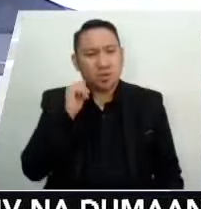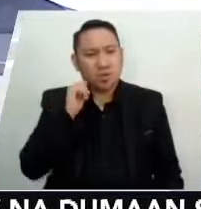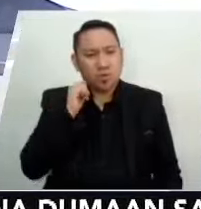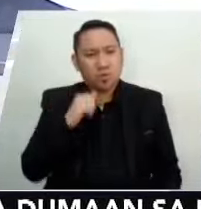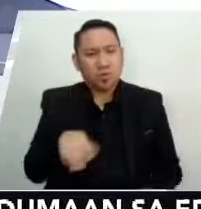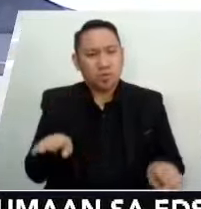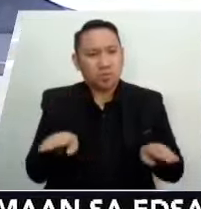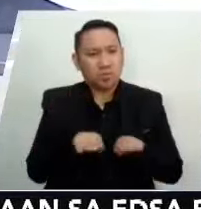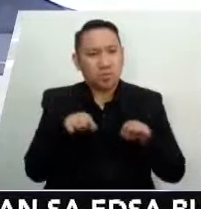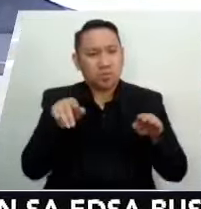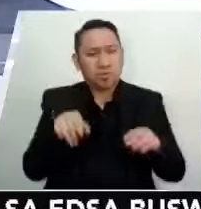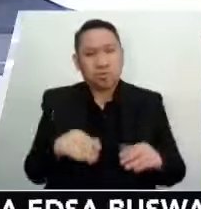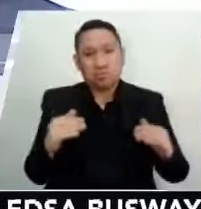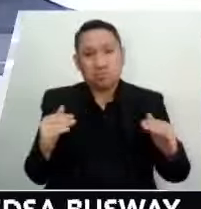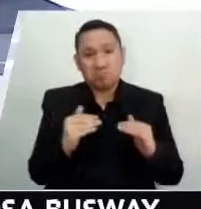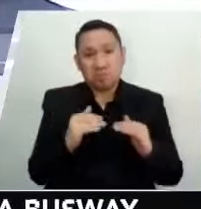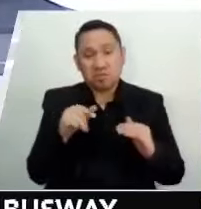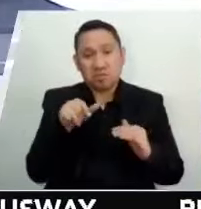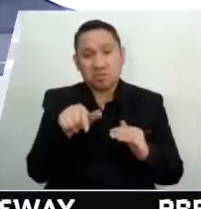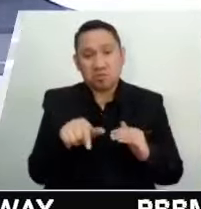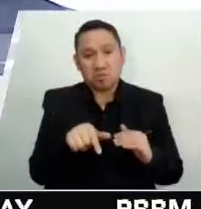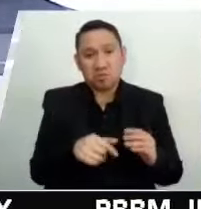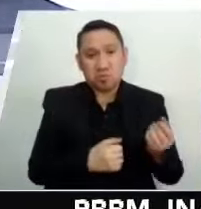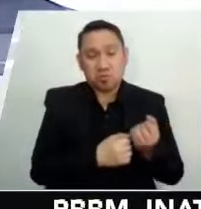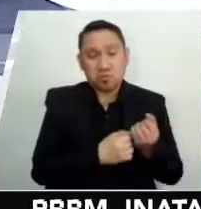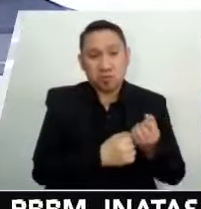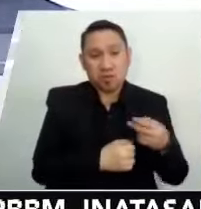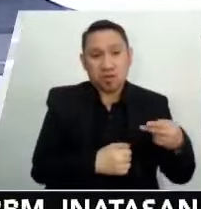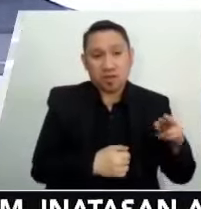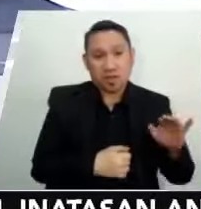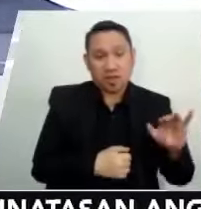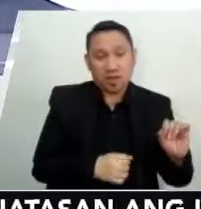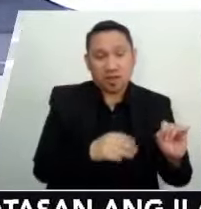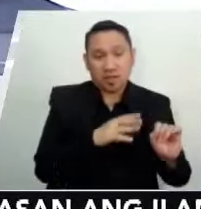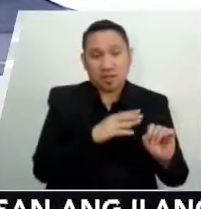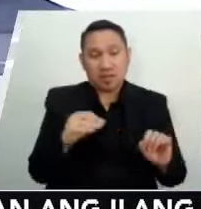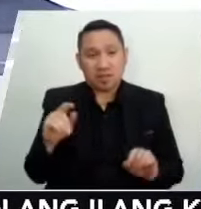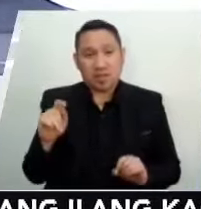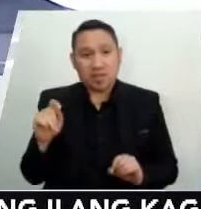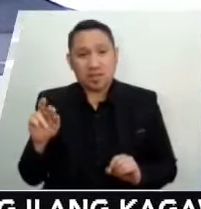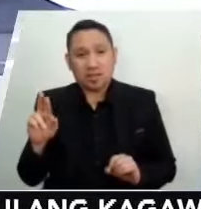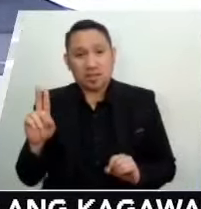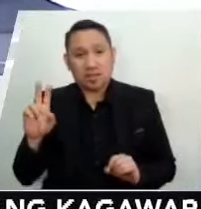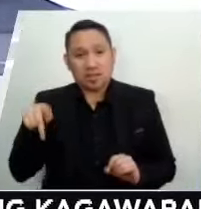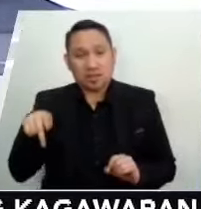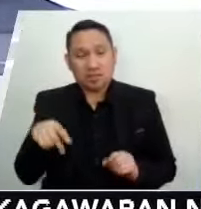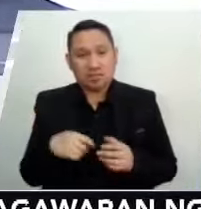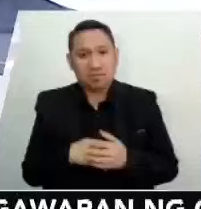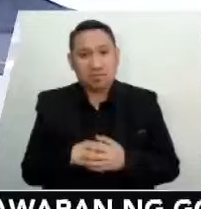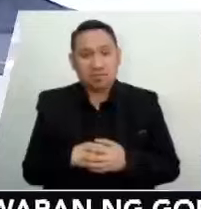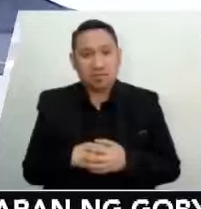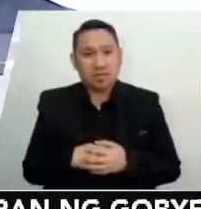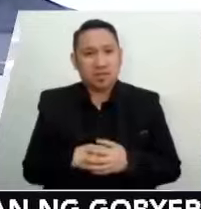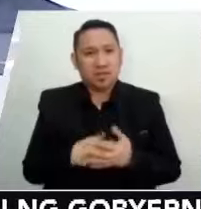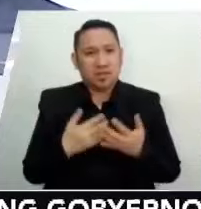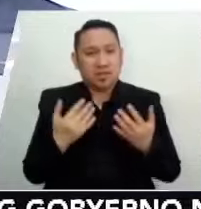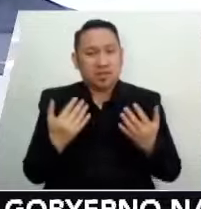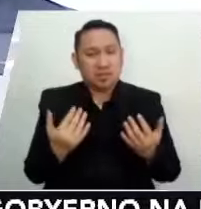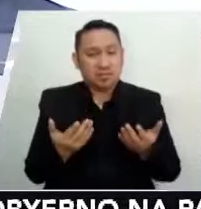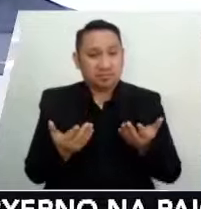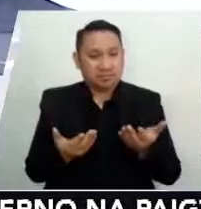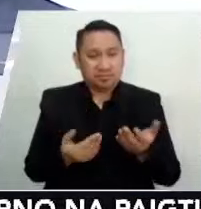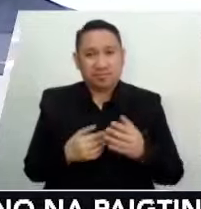President cala Harris at dating US President Donald trump para sa update doon Maas up natin Si gma integrated news stringer